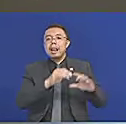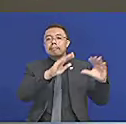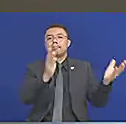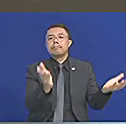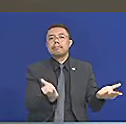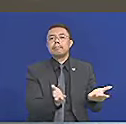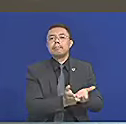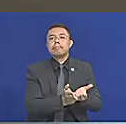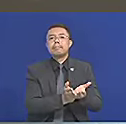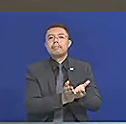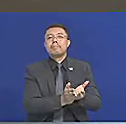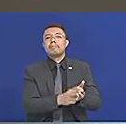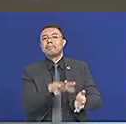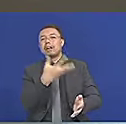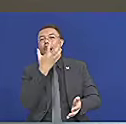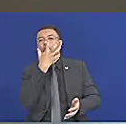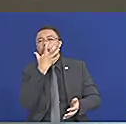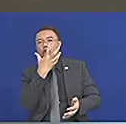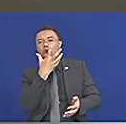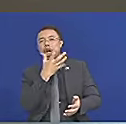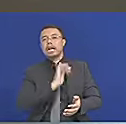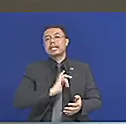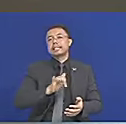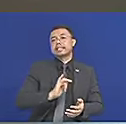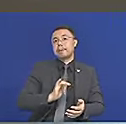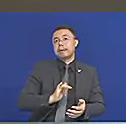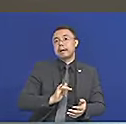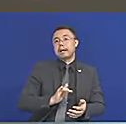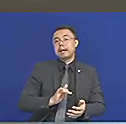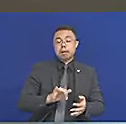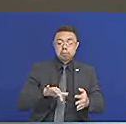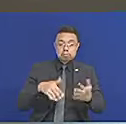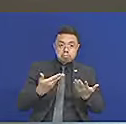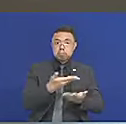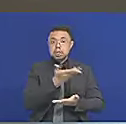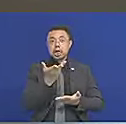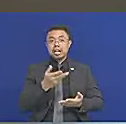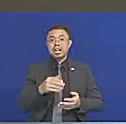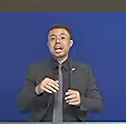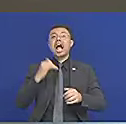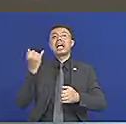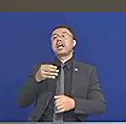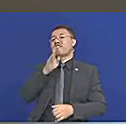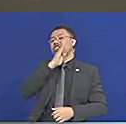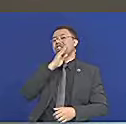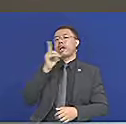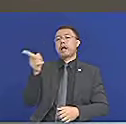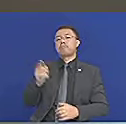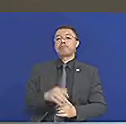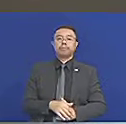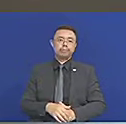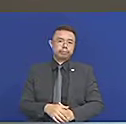kubangan ketidaksenonohan yang sama. Ya tentu kemudian mereka memfitnah kamu.